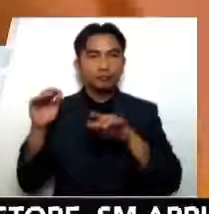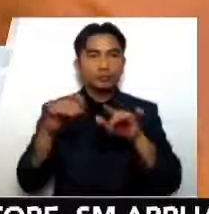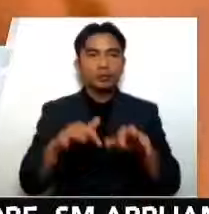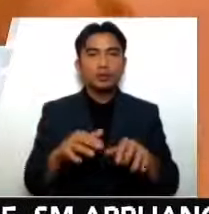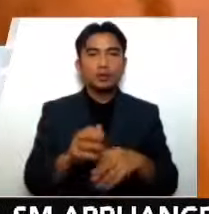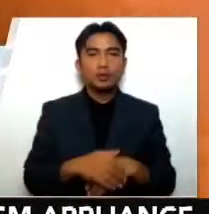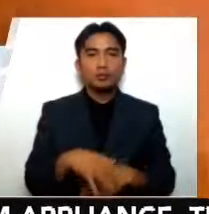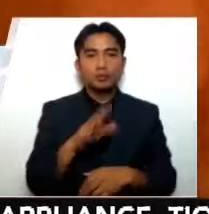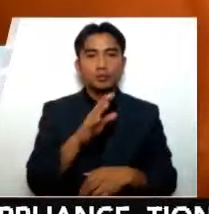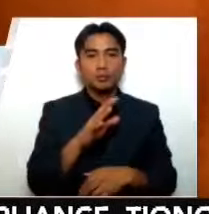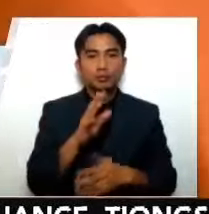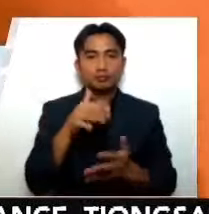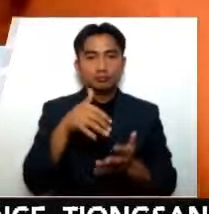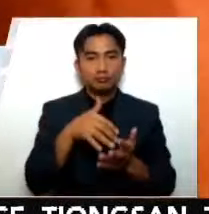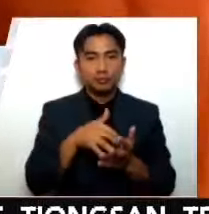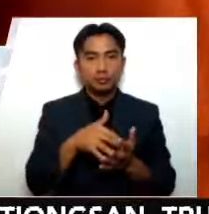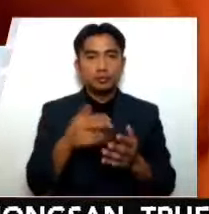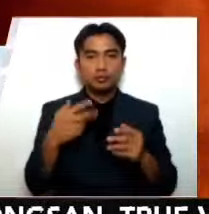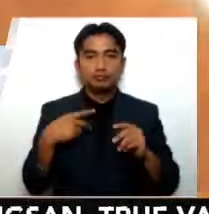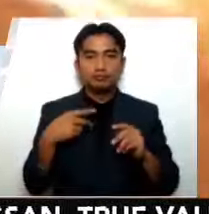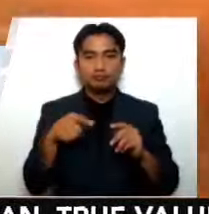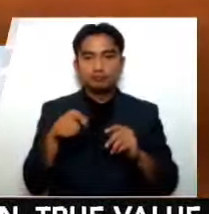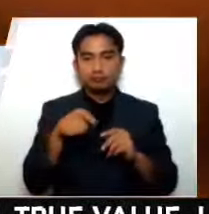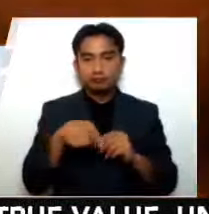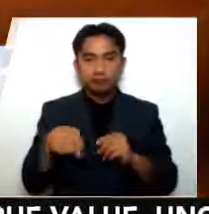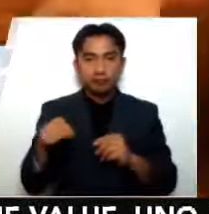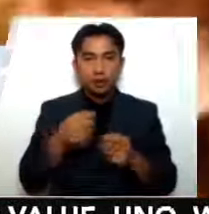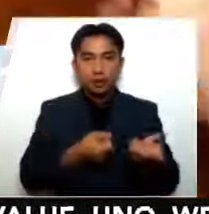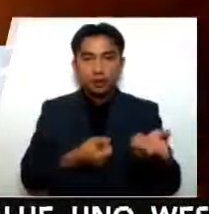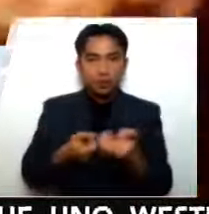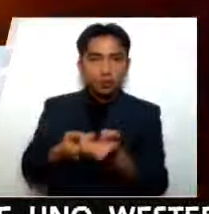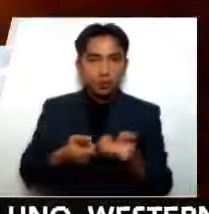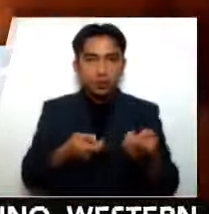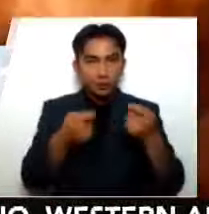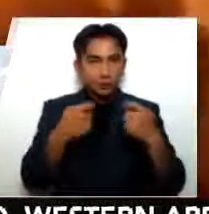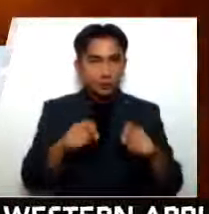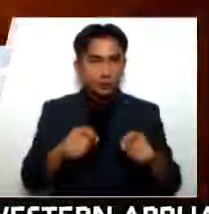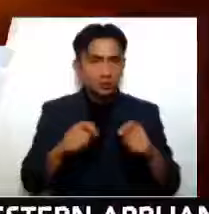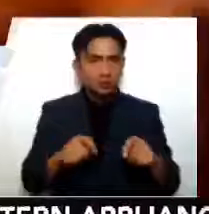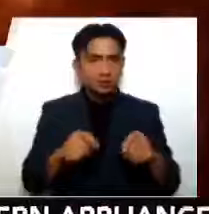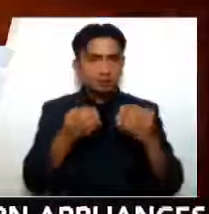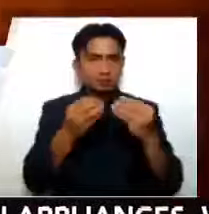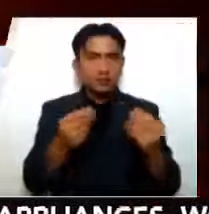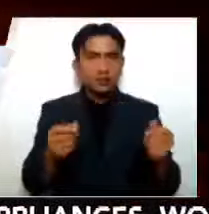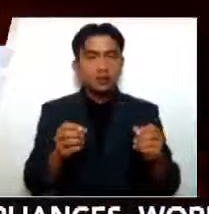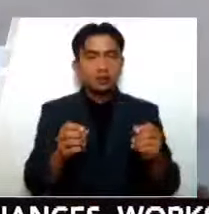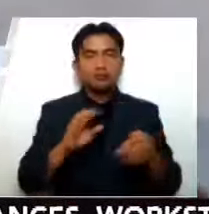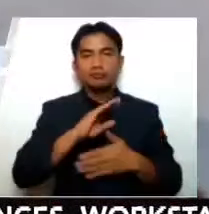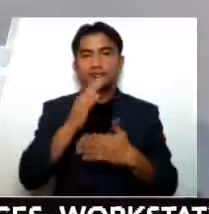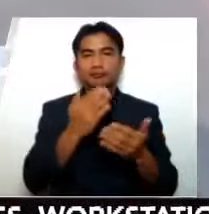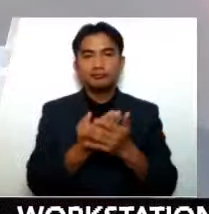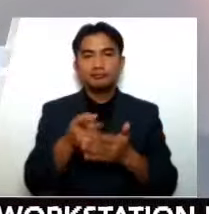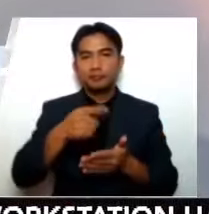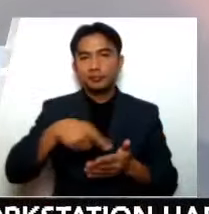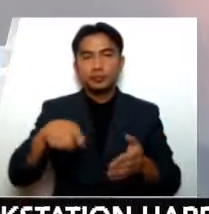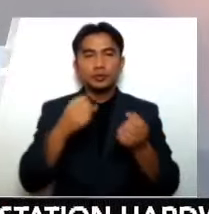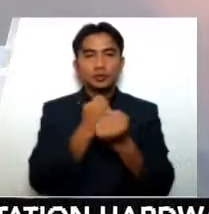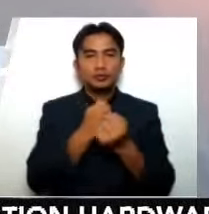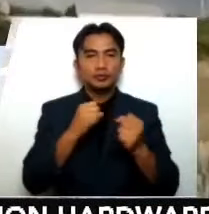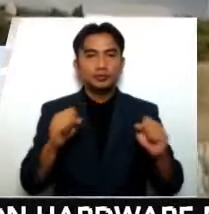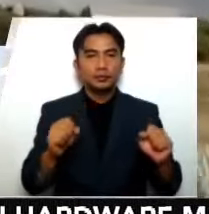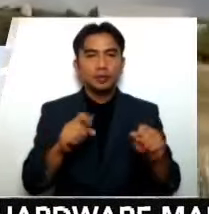na ang nagtulong-tulong para apulahin ito. Wala namang nasugatan o nasawi, pero pwersahang inilikas ang